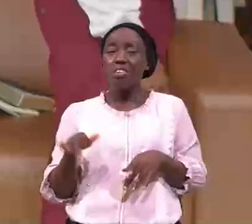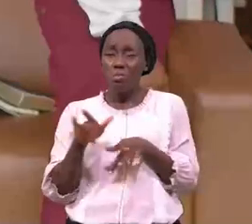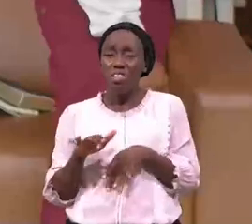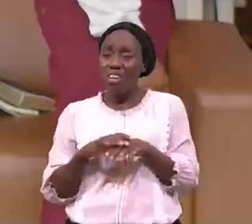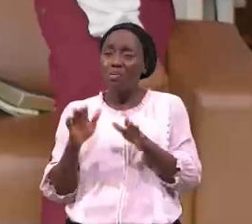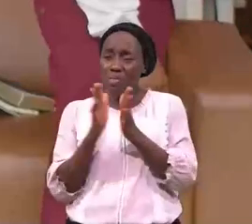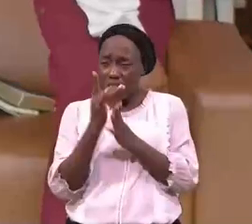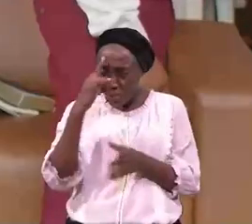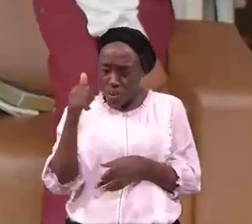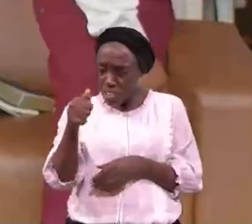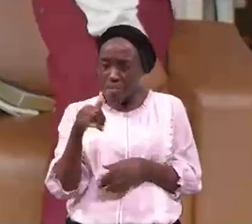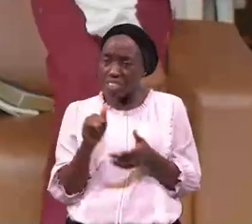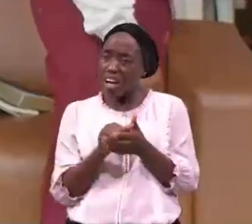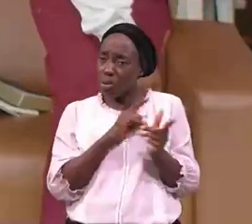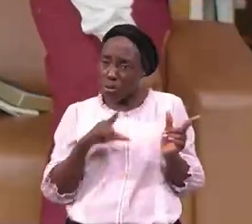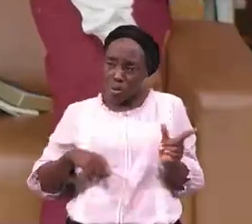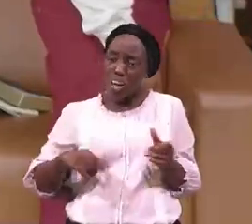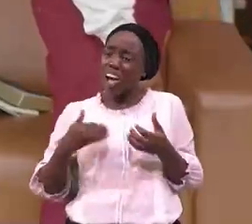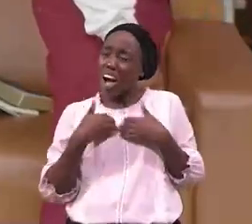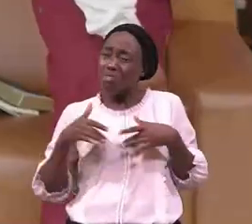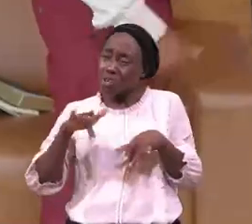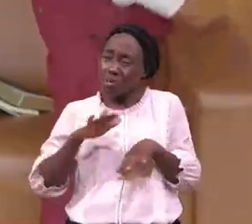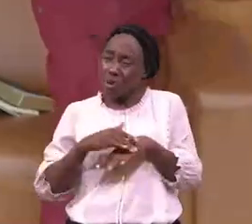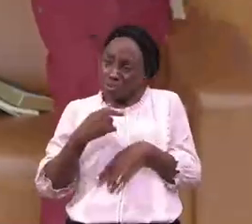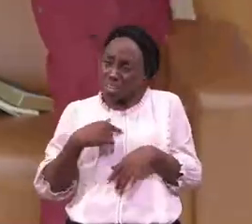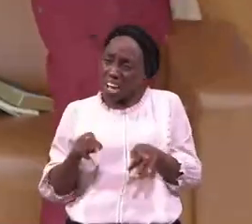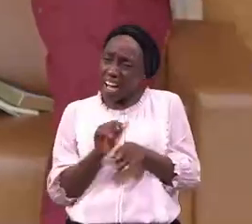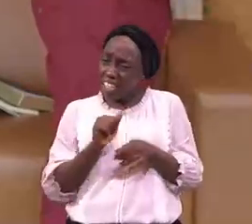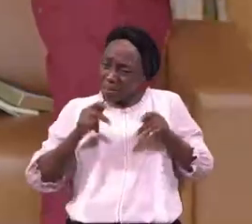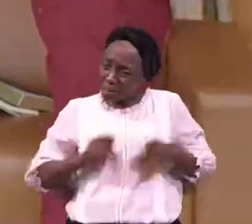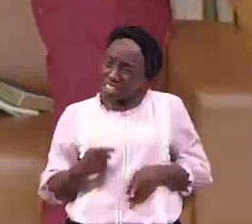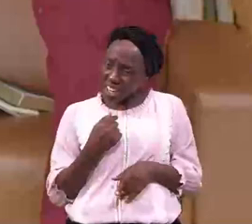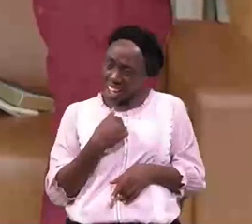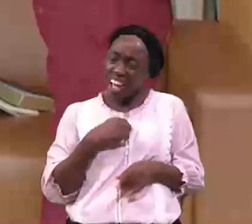le Sauveur. Il est venu sauver. Il va te sauver.